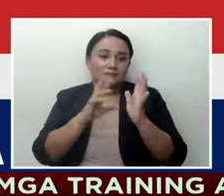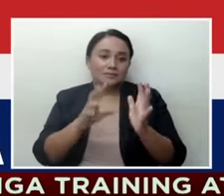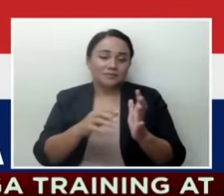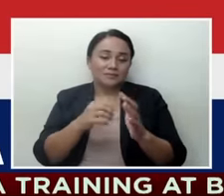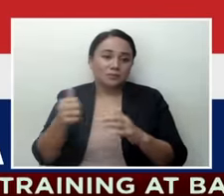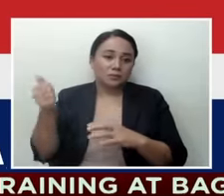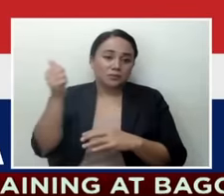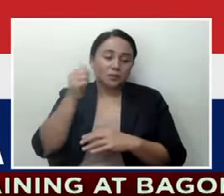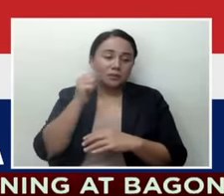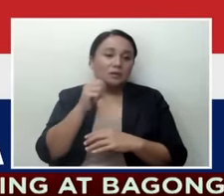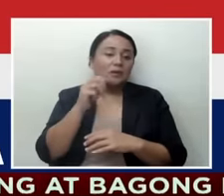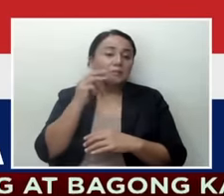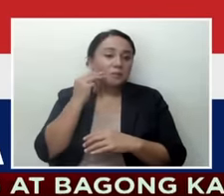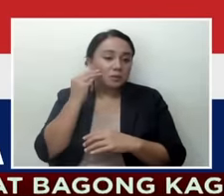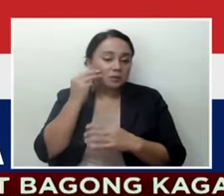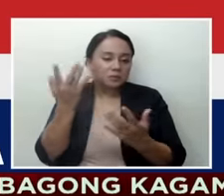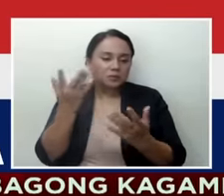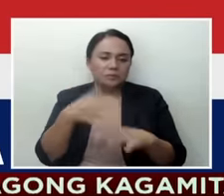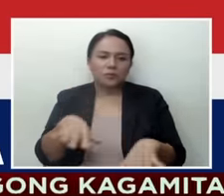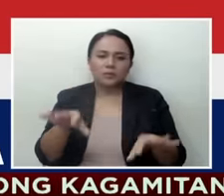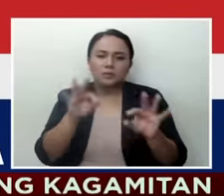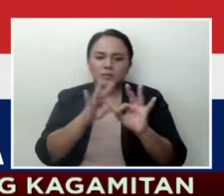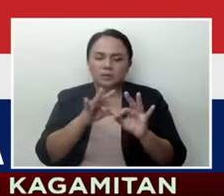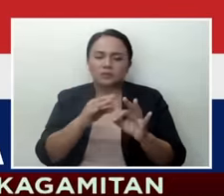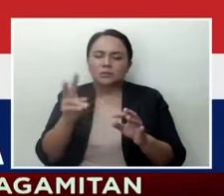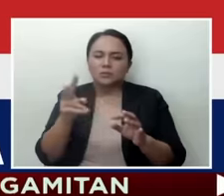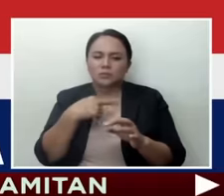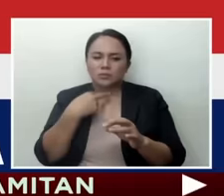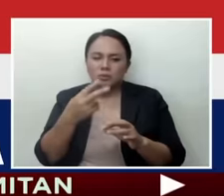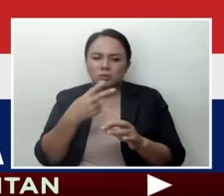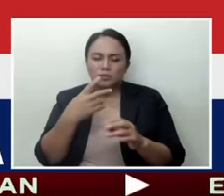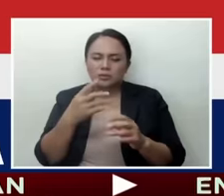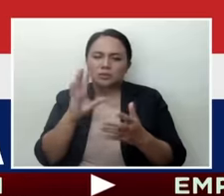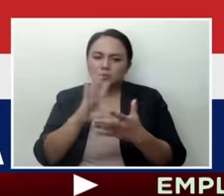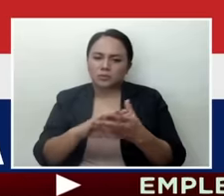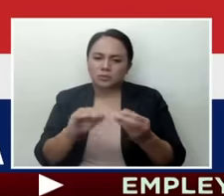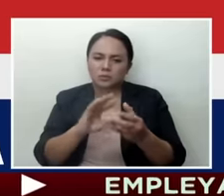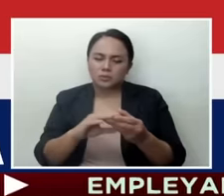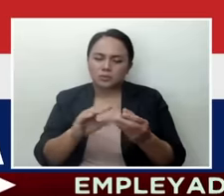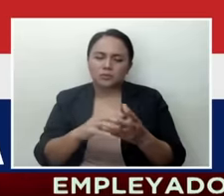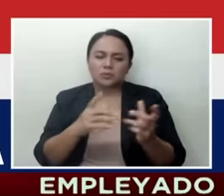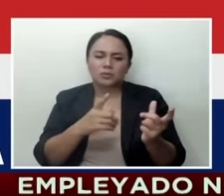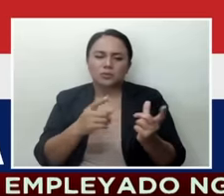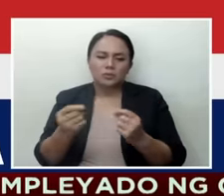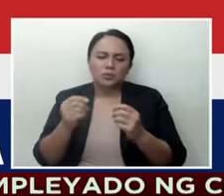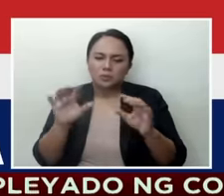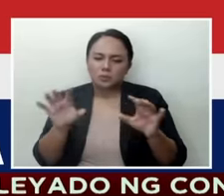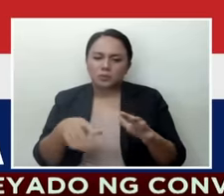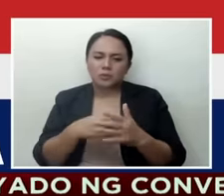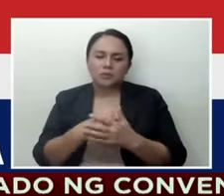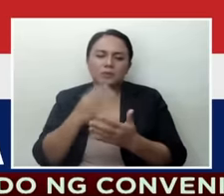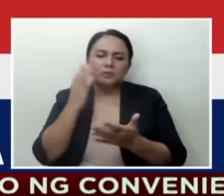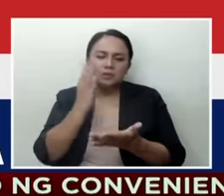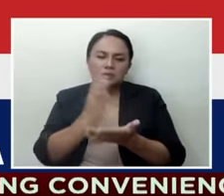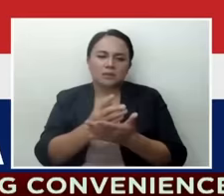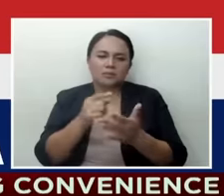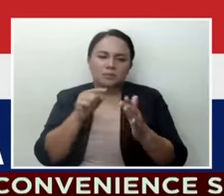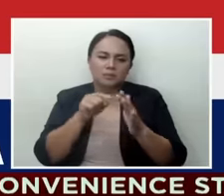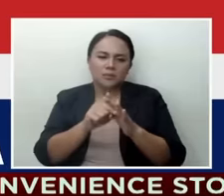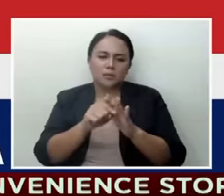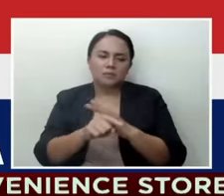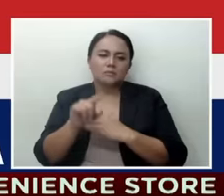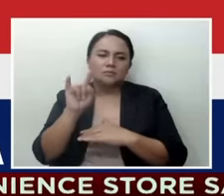sa bansa, mahalaga ang kanilang mga boses at mga istorya at gagawin nila ang lahat para matigil na ang pagpatay sa